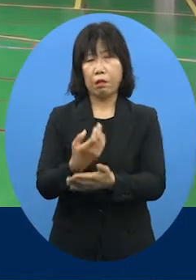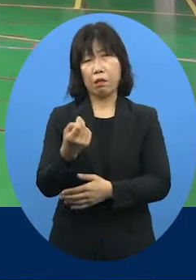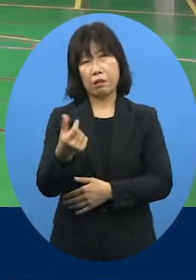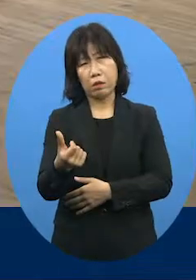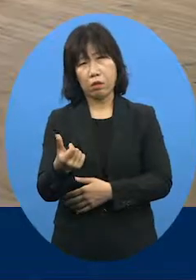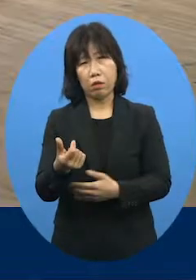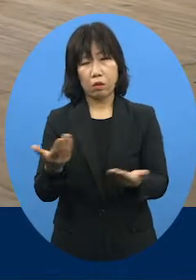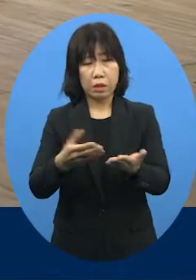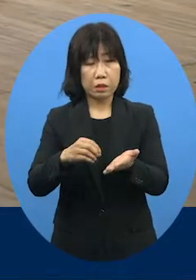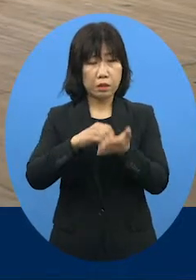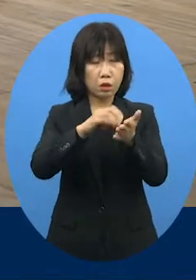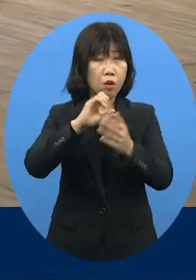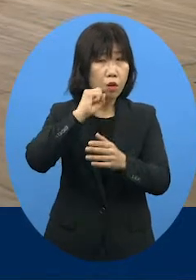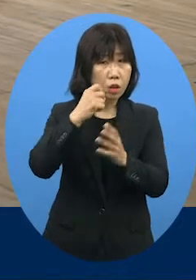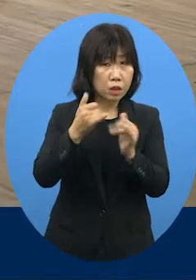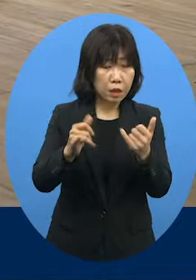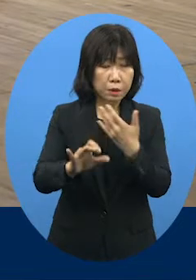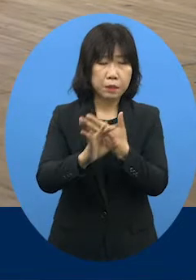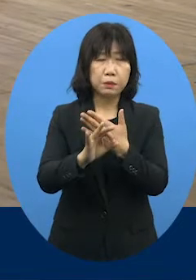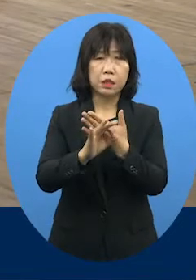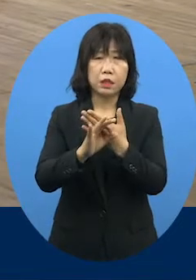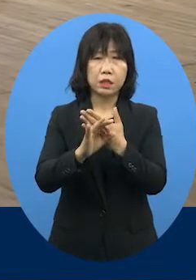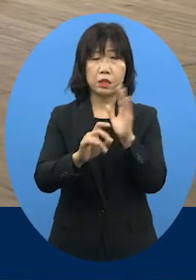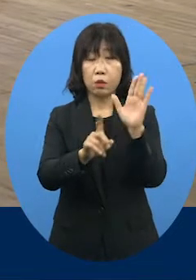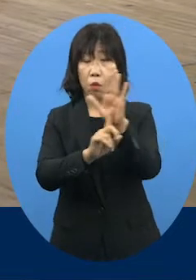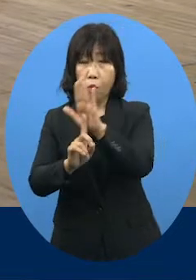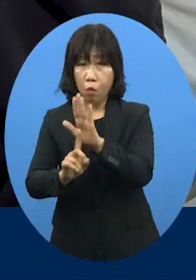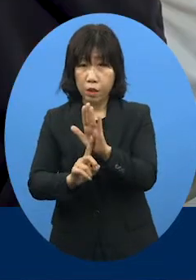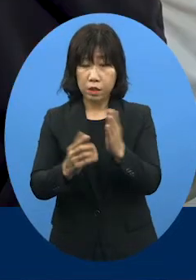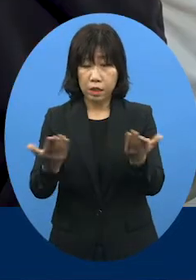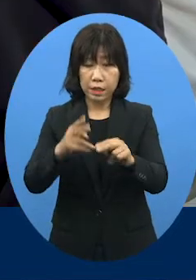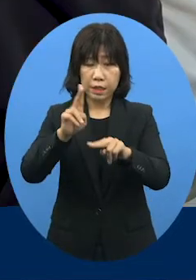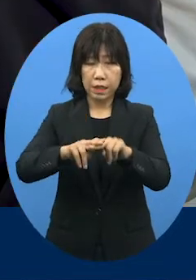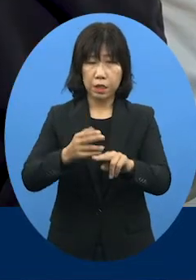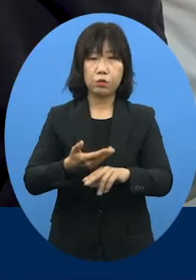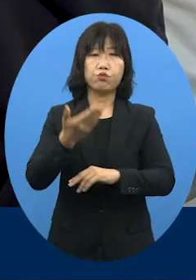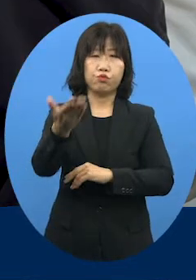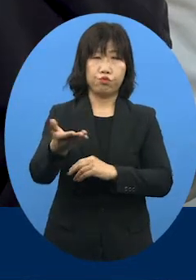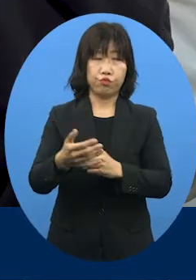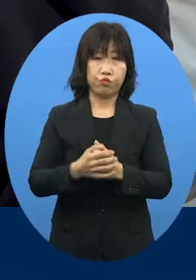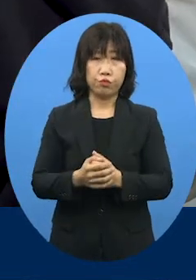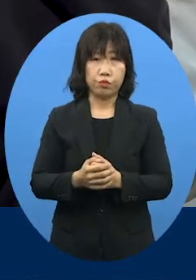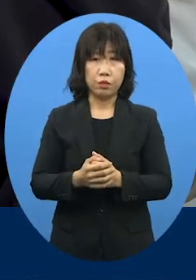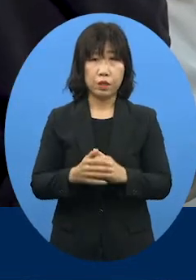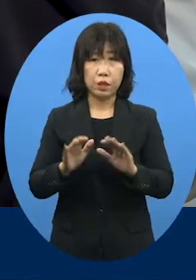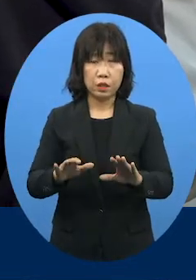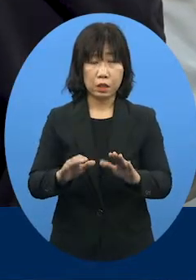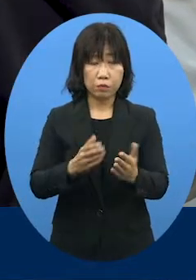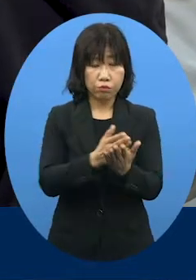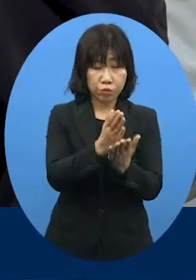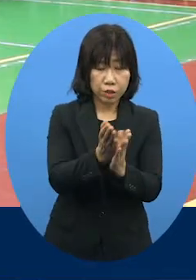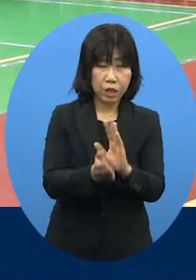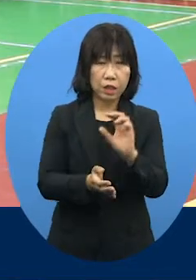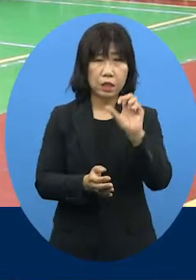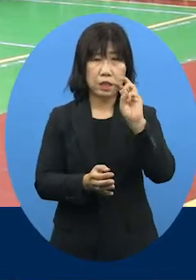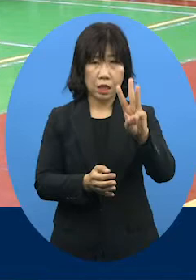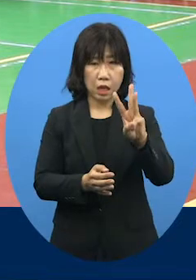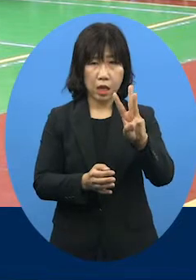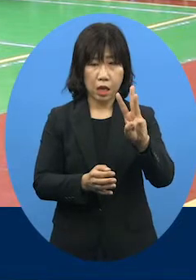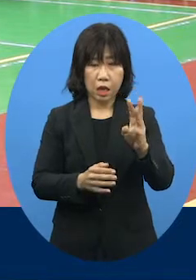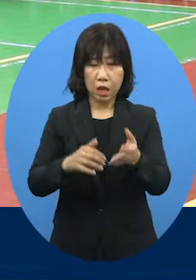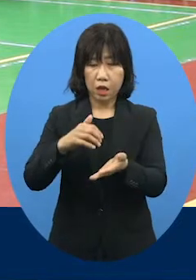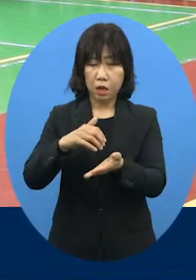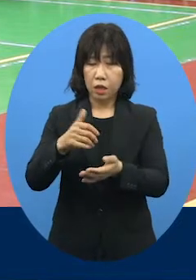실업자와 취약계층에게 1시적으로 공고 일자리를 제공하는 사업으로 동대문구 에서는 세계 분야 52개